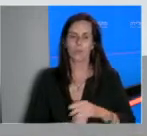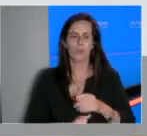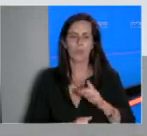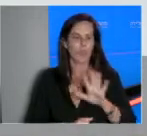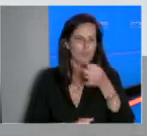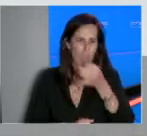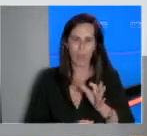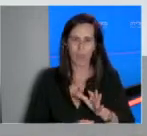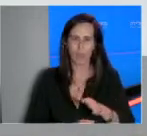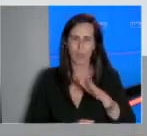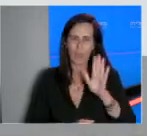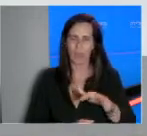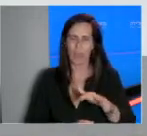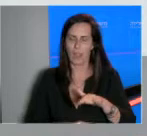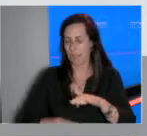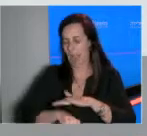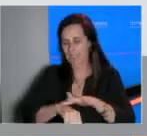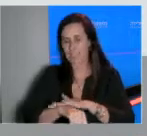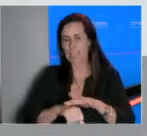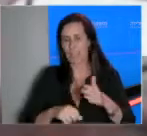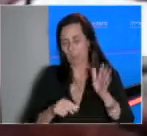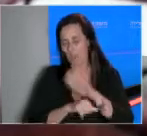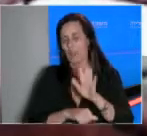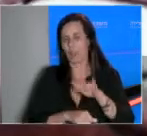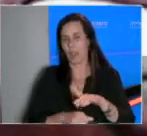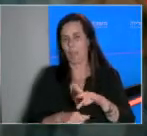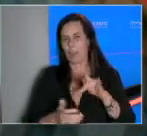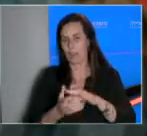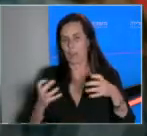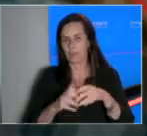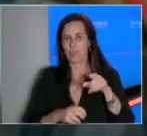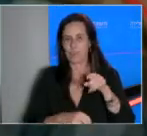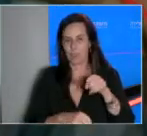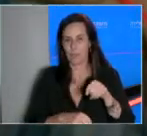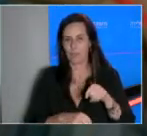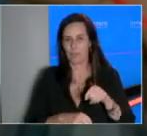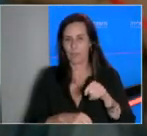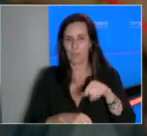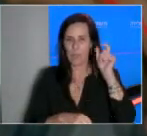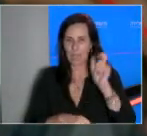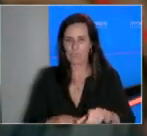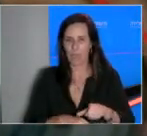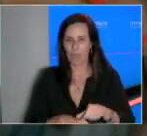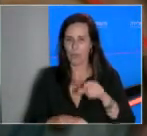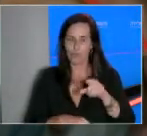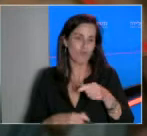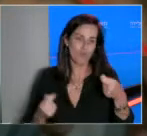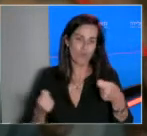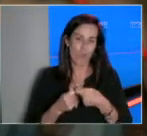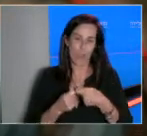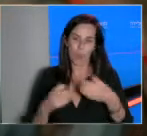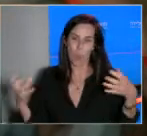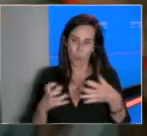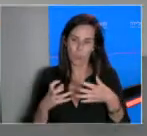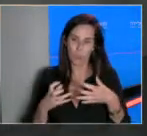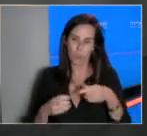אני, שגם הצבע קובע כאן וגם המעמד החברתי, מדובר כאן באזרח שהוא שייך